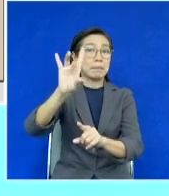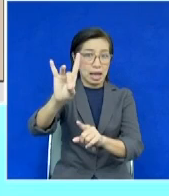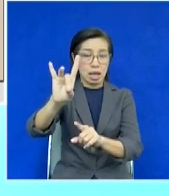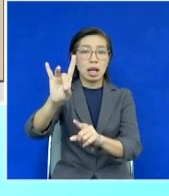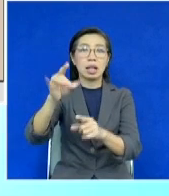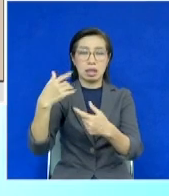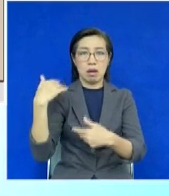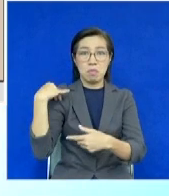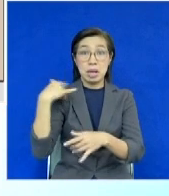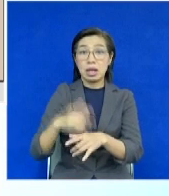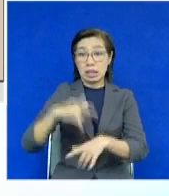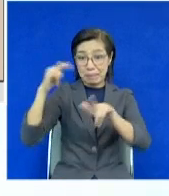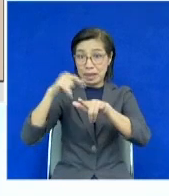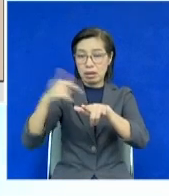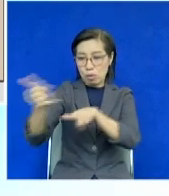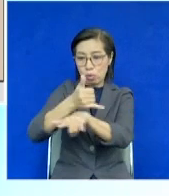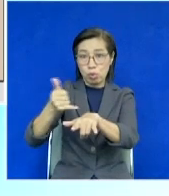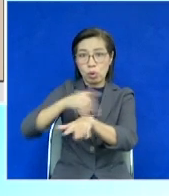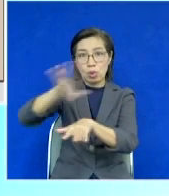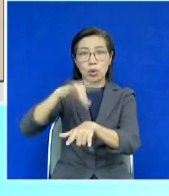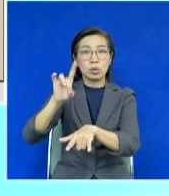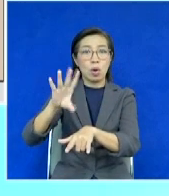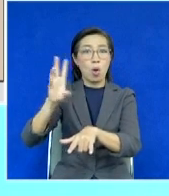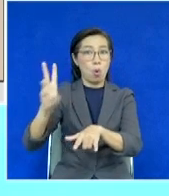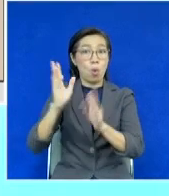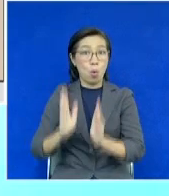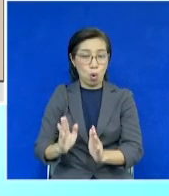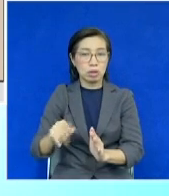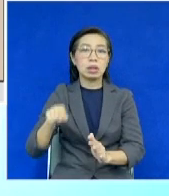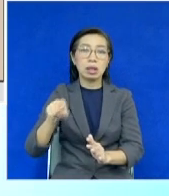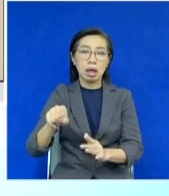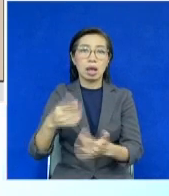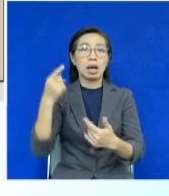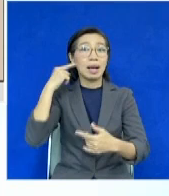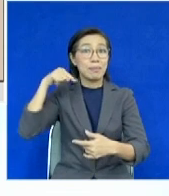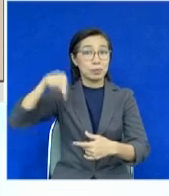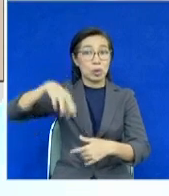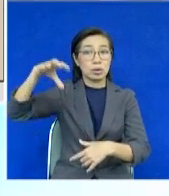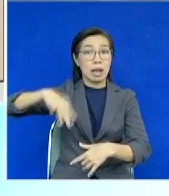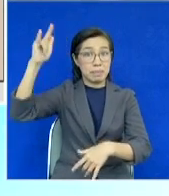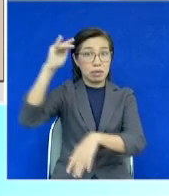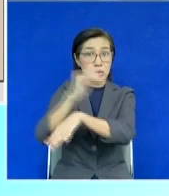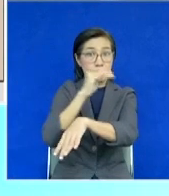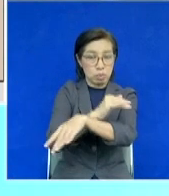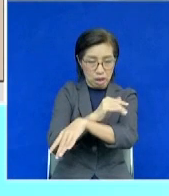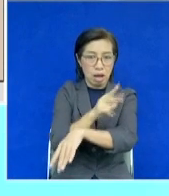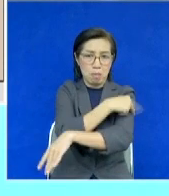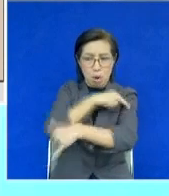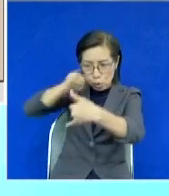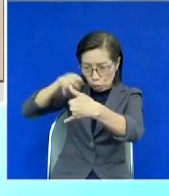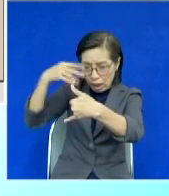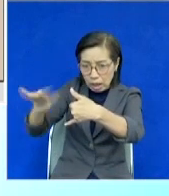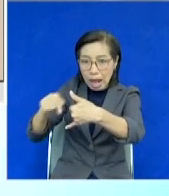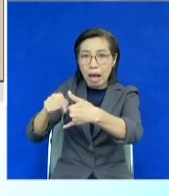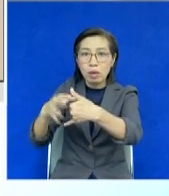โดยมีผู้โดยสารเดินทางร่วมกันมาทั้งหมด106คนมีการคัดกรองที่ด่านสุวรรณภูมินะคะส่งตรวจครั้งที่1